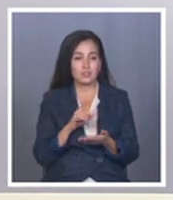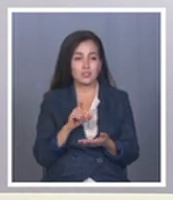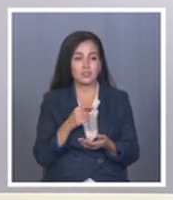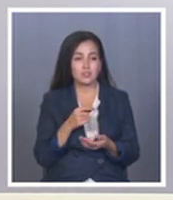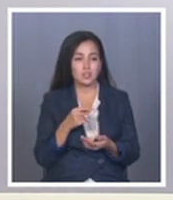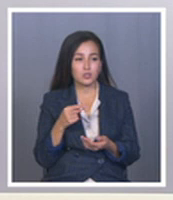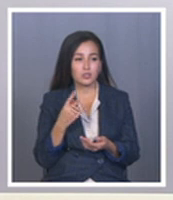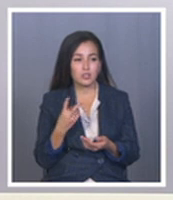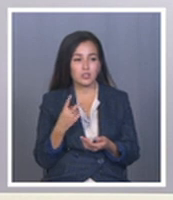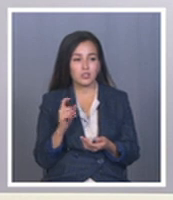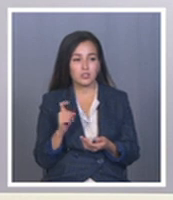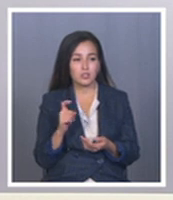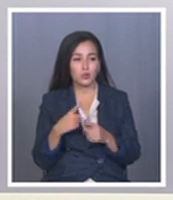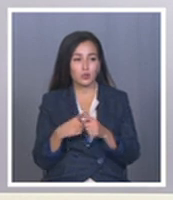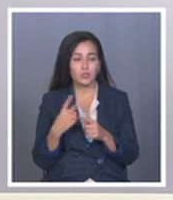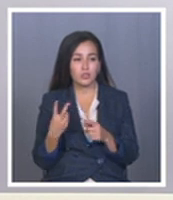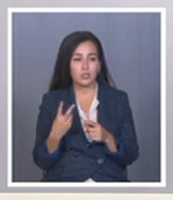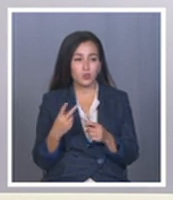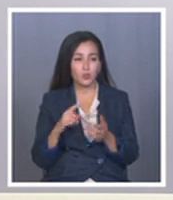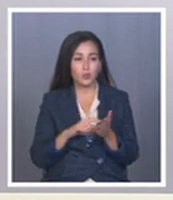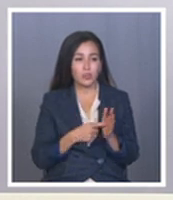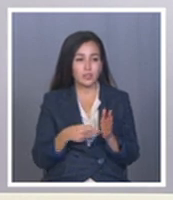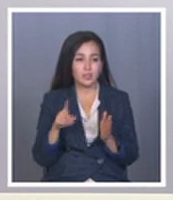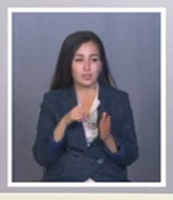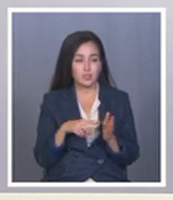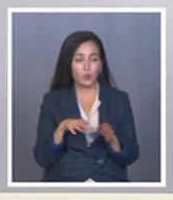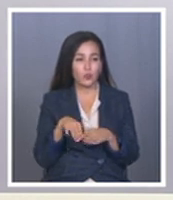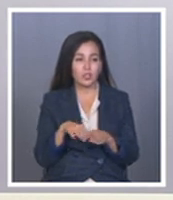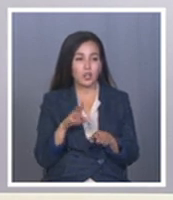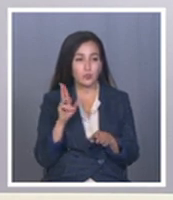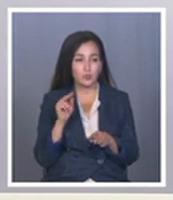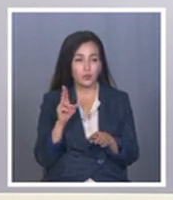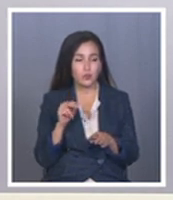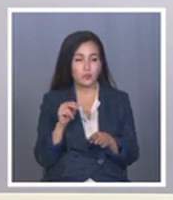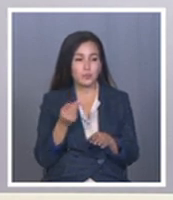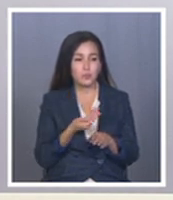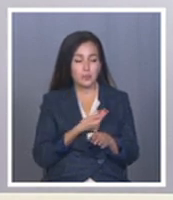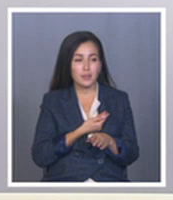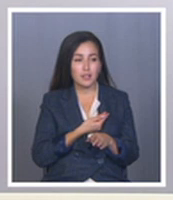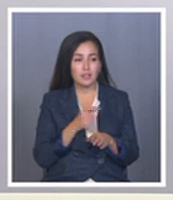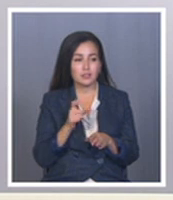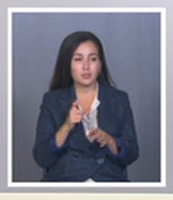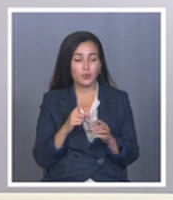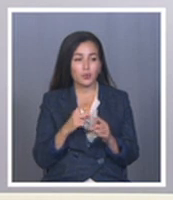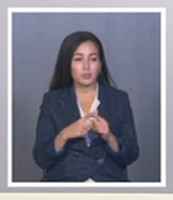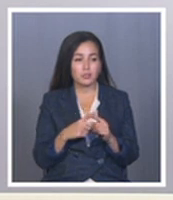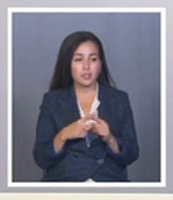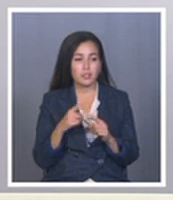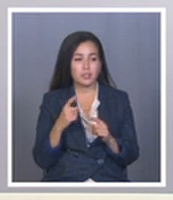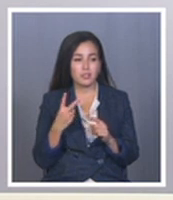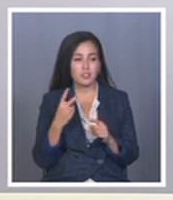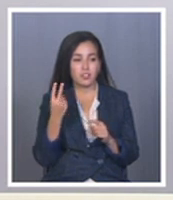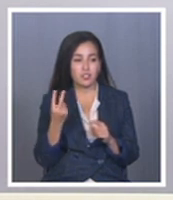x қосу 2-нің көбейтіндісі дедік. Олай болса, ортақ бөлім бізде x қосылған 2-нің квадраты көбейтілген